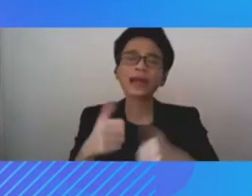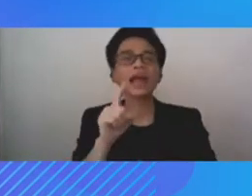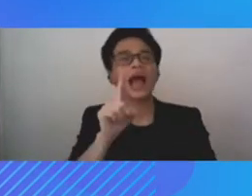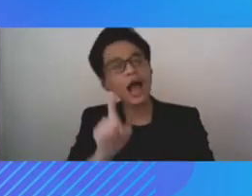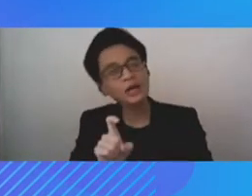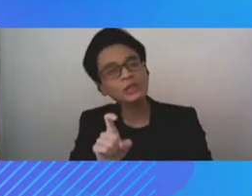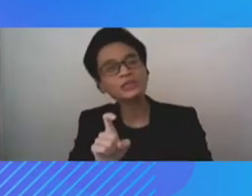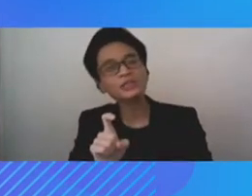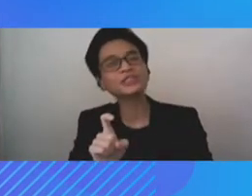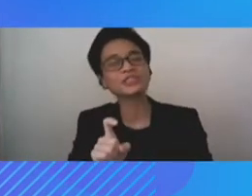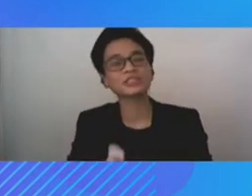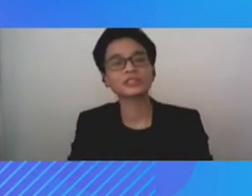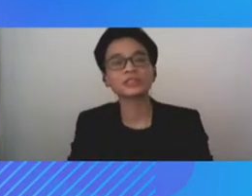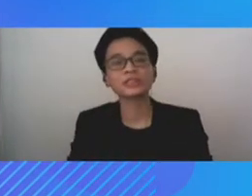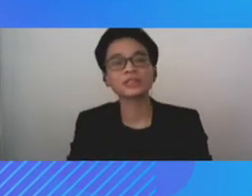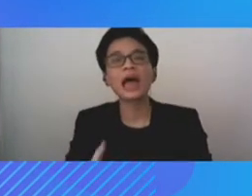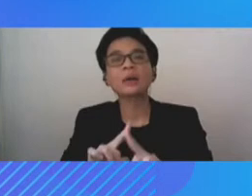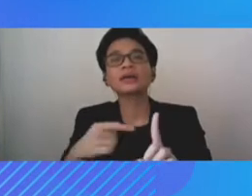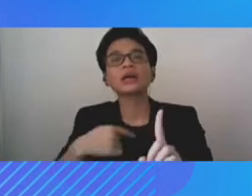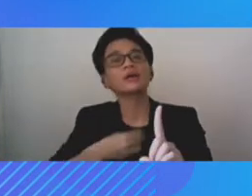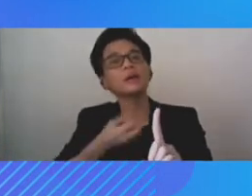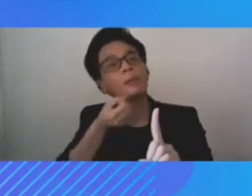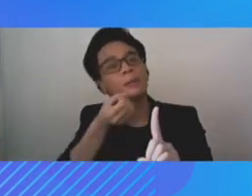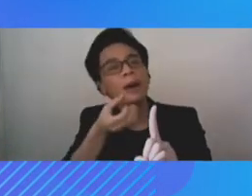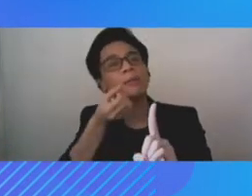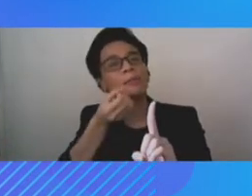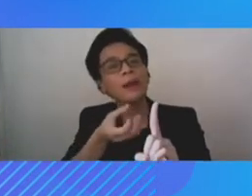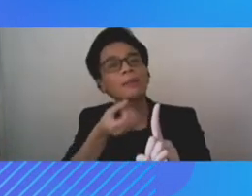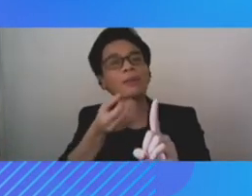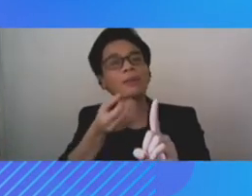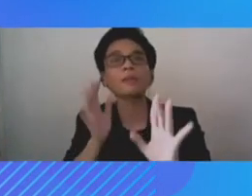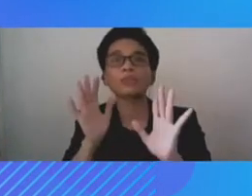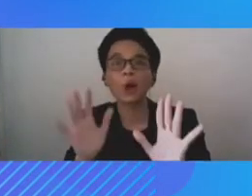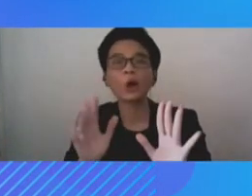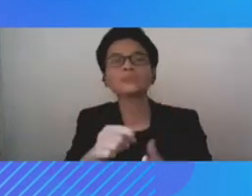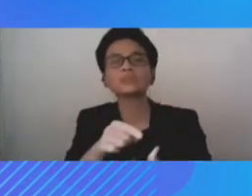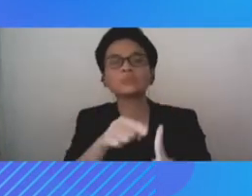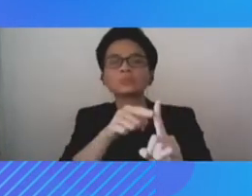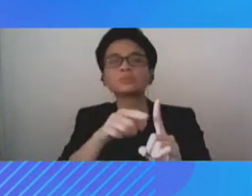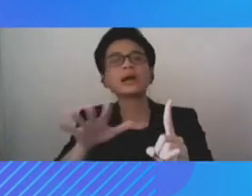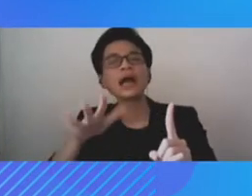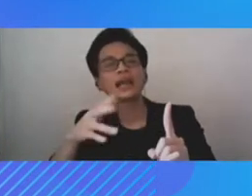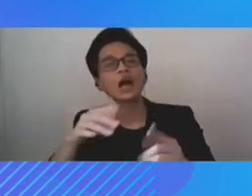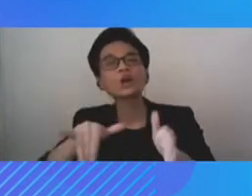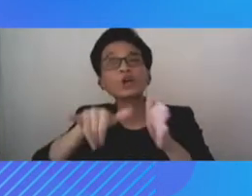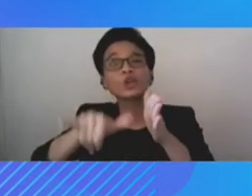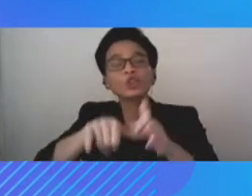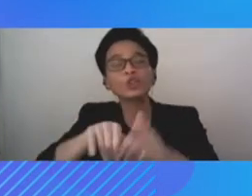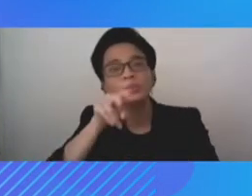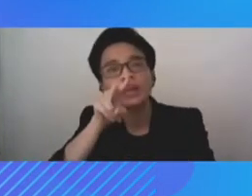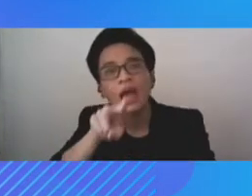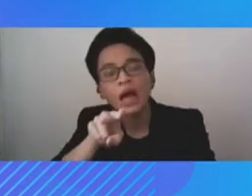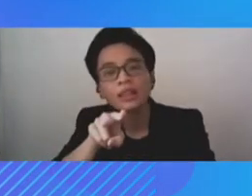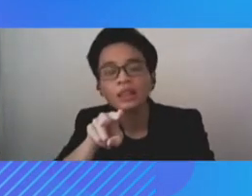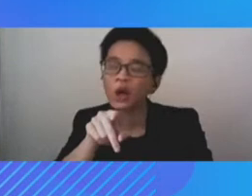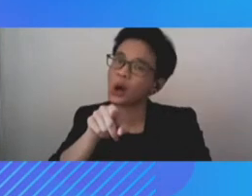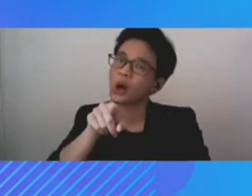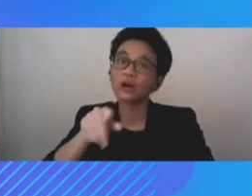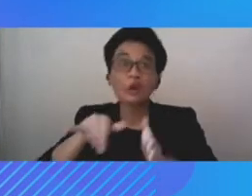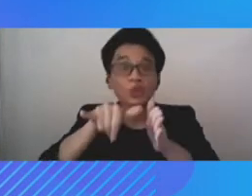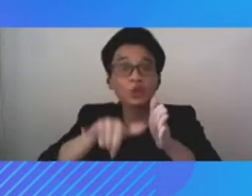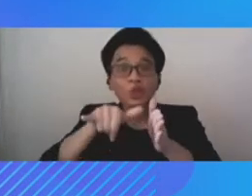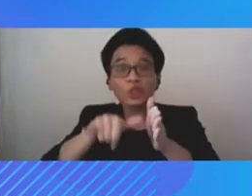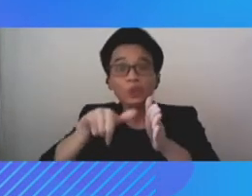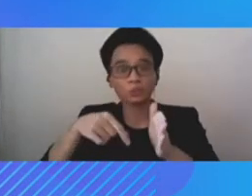Tapi kan saya hanya menyampaikan seperti itu, karena kan kadang-kadang dia lihat YouTube tuh kayak gitu misalnya, ada anak, ada